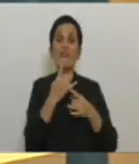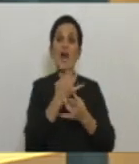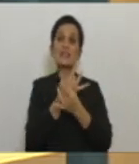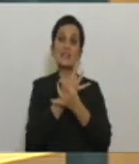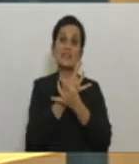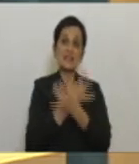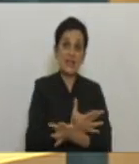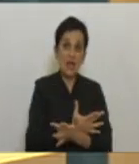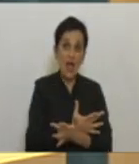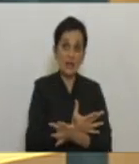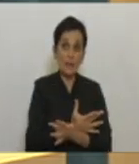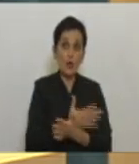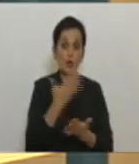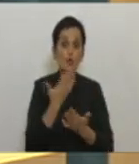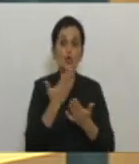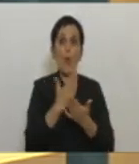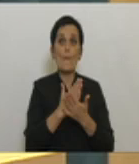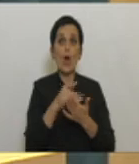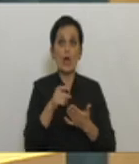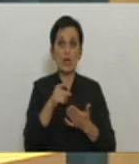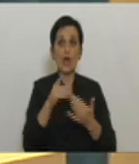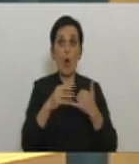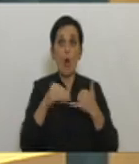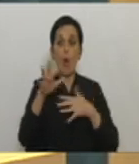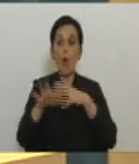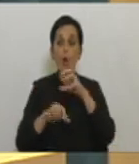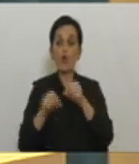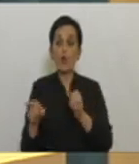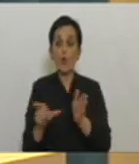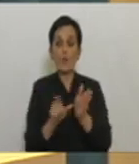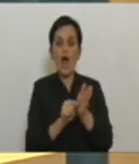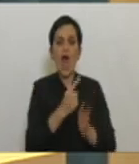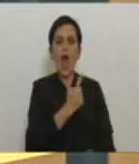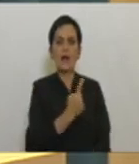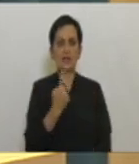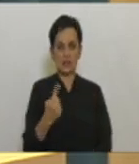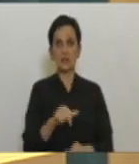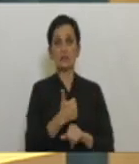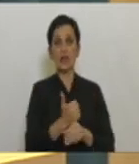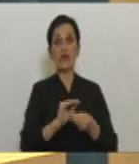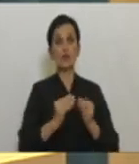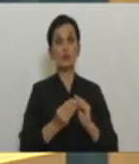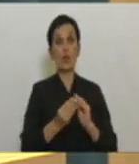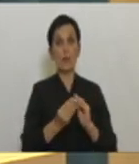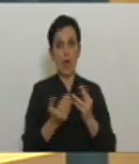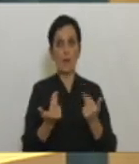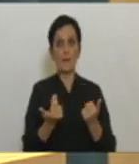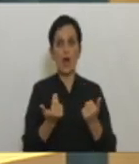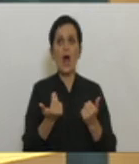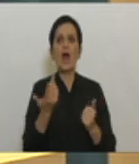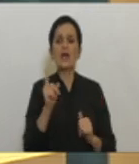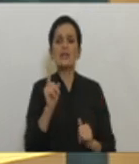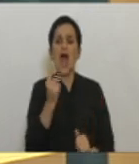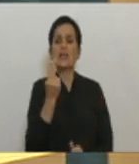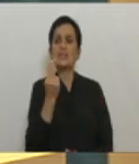სიღარიბეზე, რომელიც არის ამ ქვეყნის ოკუპაციასთან ერთად ერთ-ერთი მთავარი პრობლემა და გამოწვევა, ხო? რაღაცა